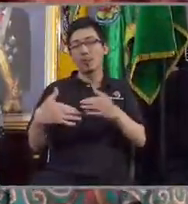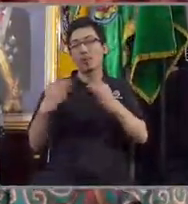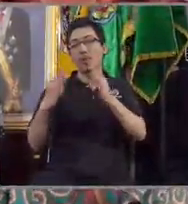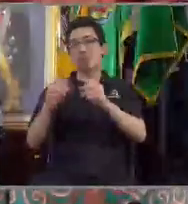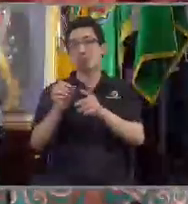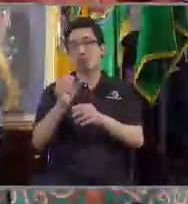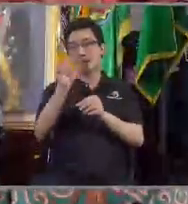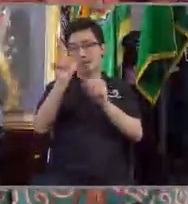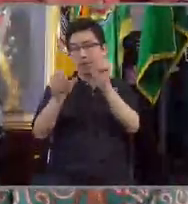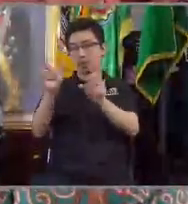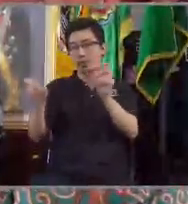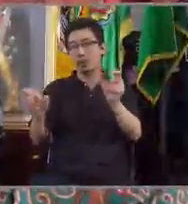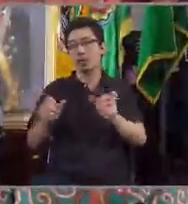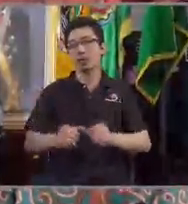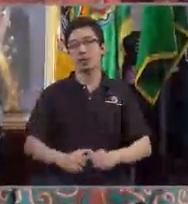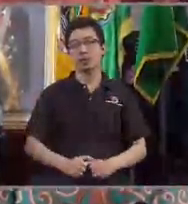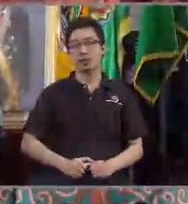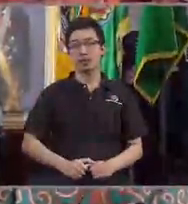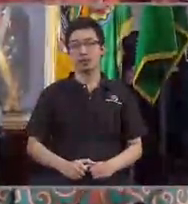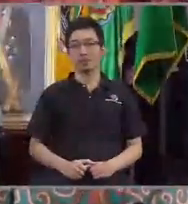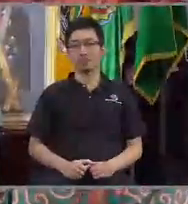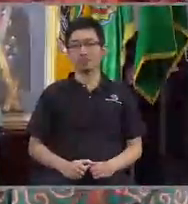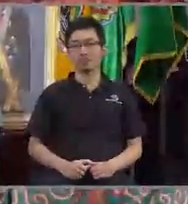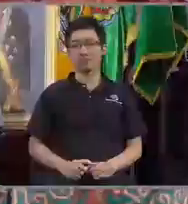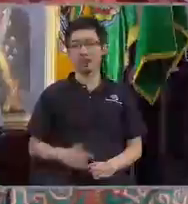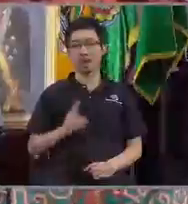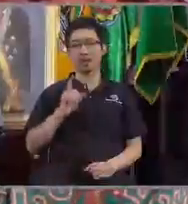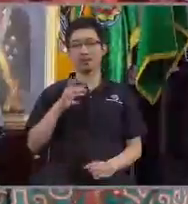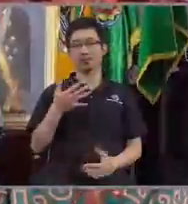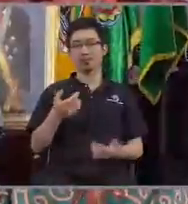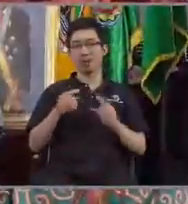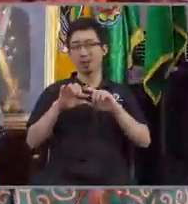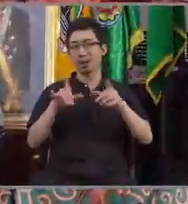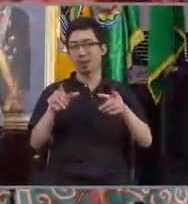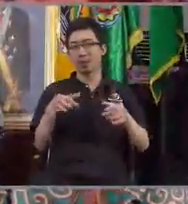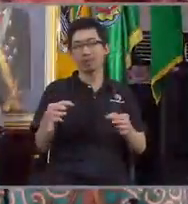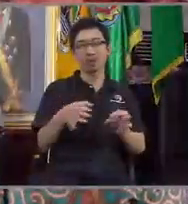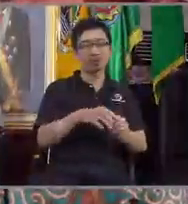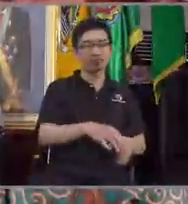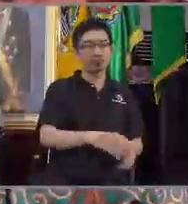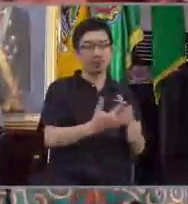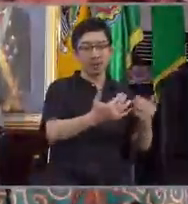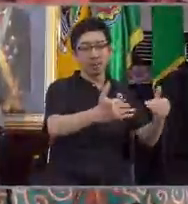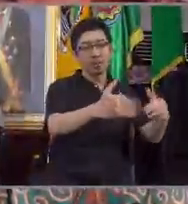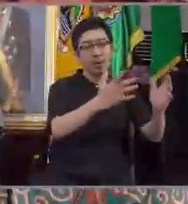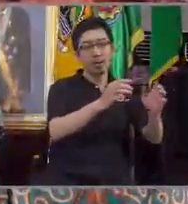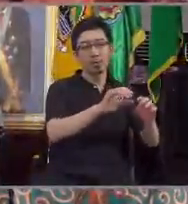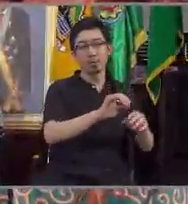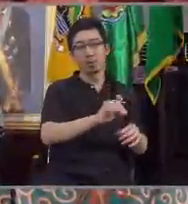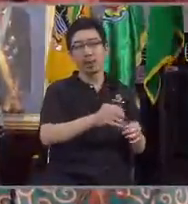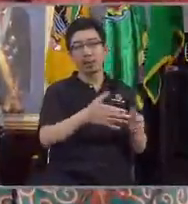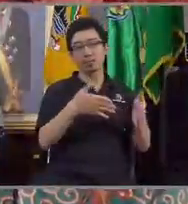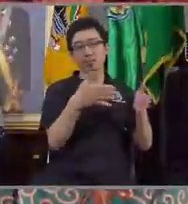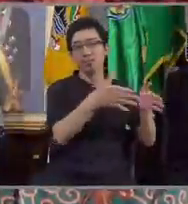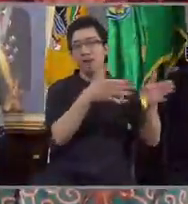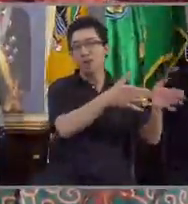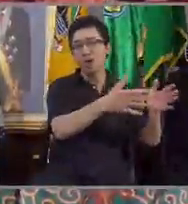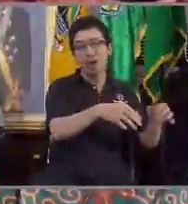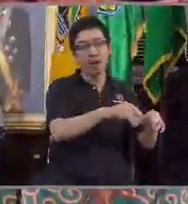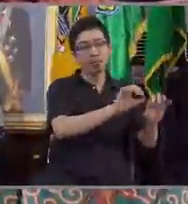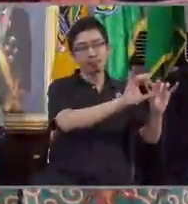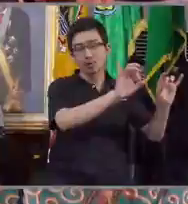kira bapak ibu ada satu keterkaitan Hai pembangunan intake manusia kemiskinan